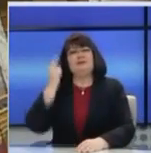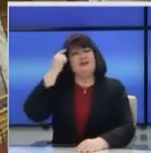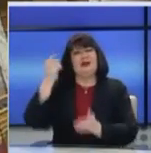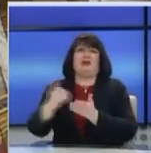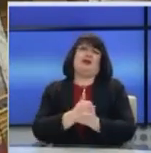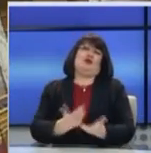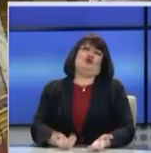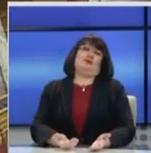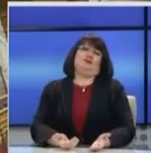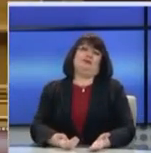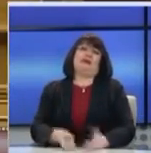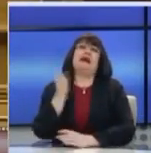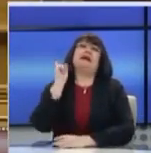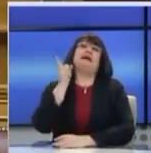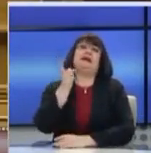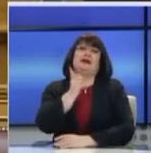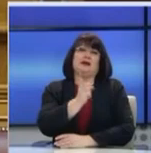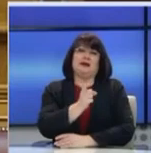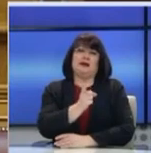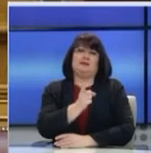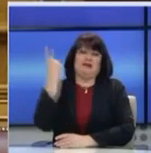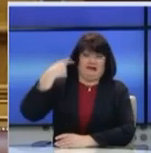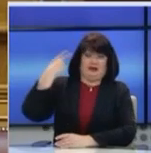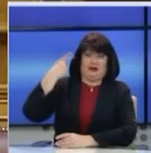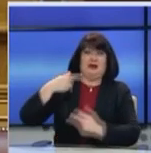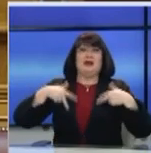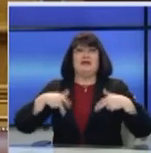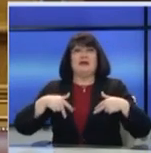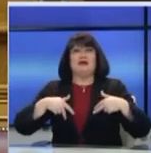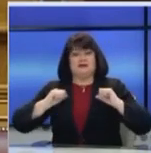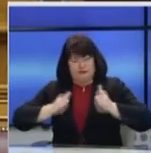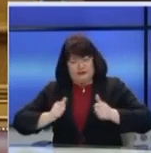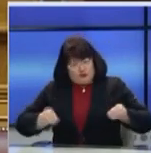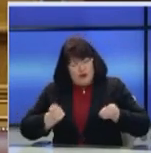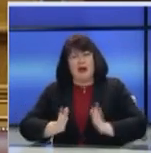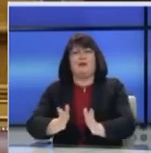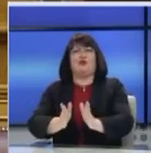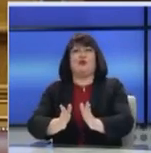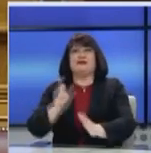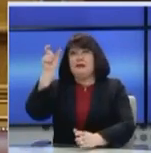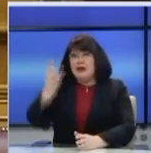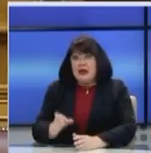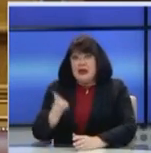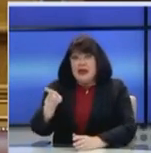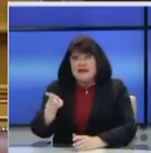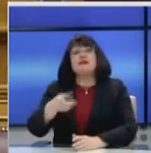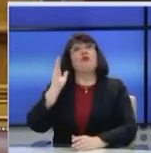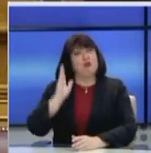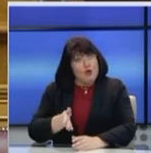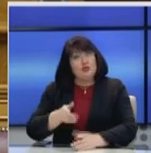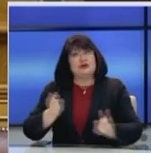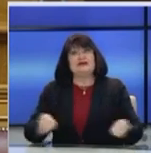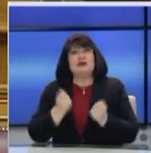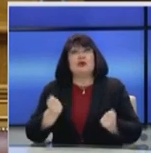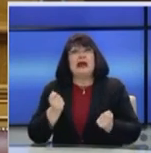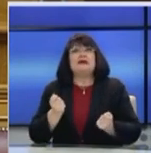πολύ άδικο να ασκείτε κριτική σε μια κυβέρνηση η οποία προχώρησε αυτή την πρωτοβουλία, όταν εσείς είχατε τη δυνατότητα